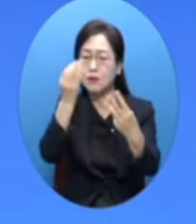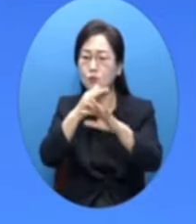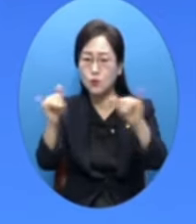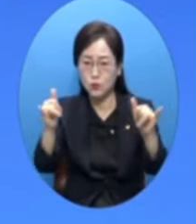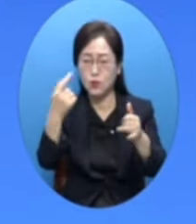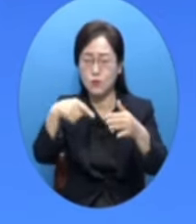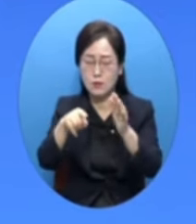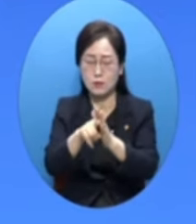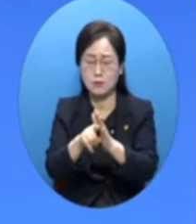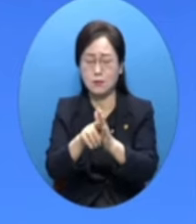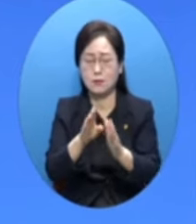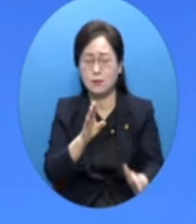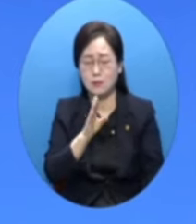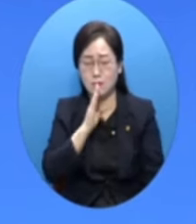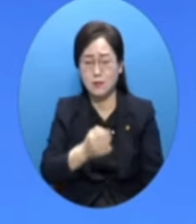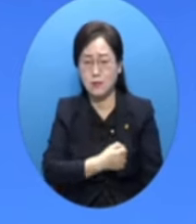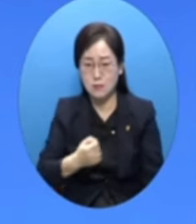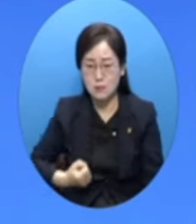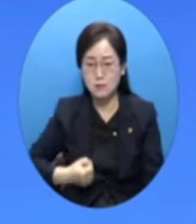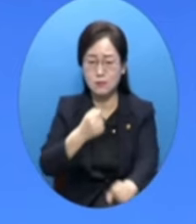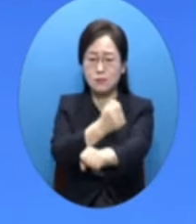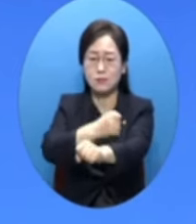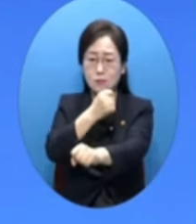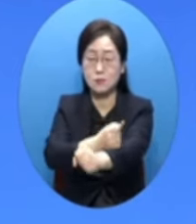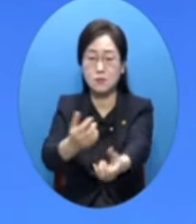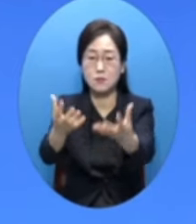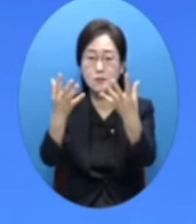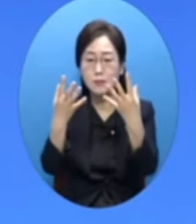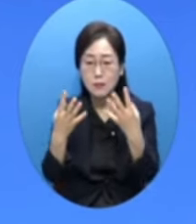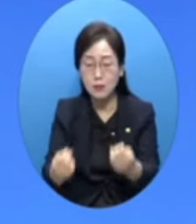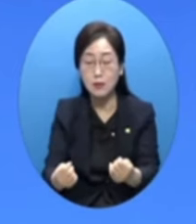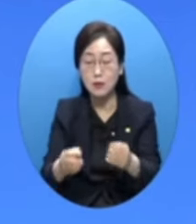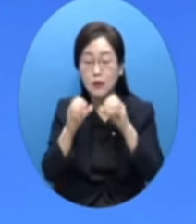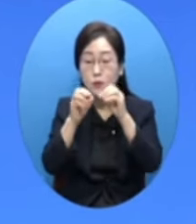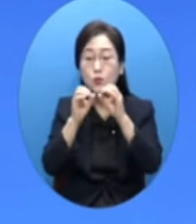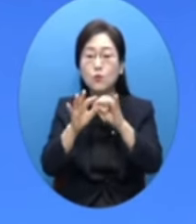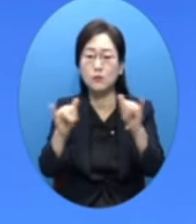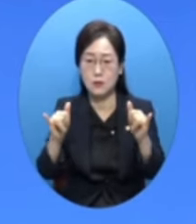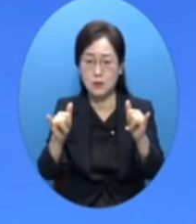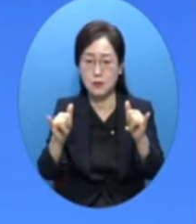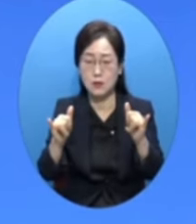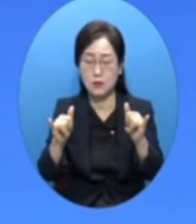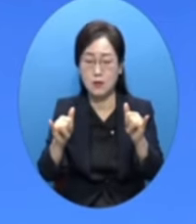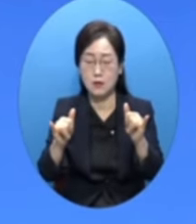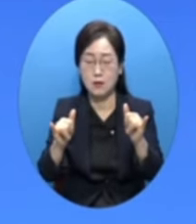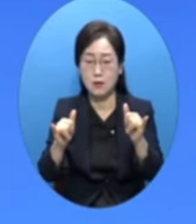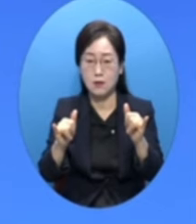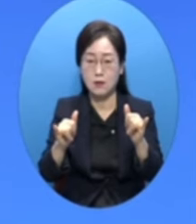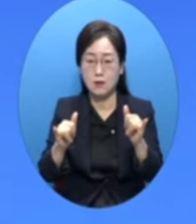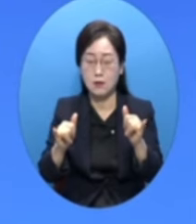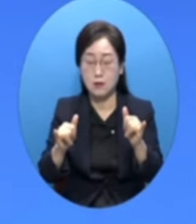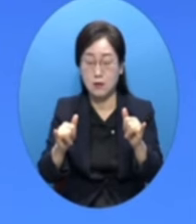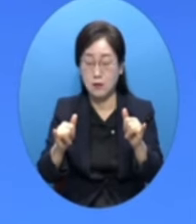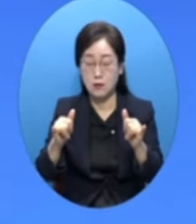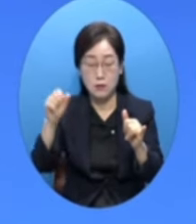그렇게 헌신하고 수고하신 우리 선교사님이 불의의 사고로